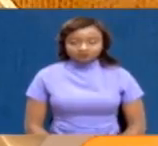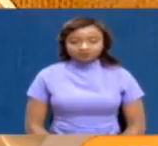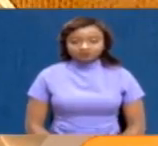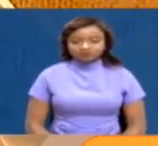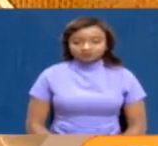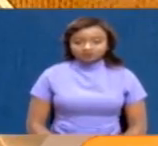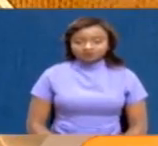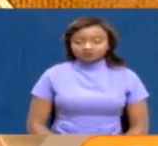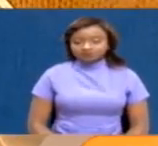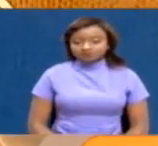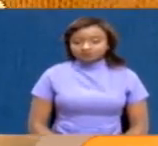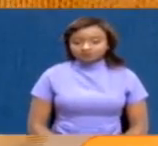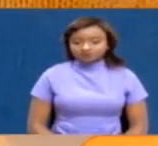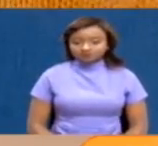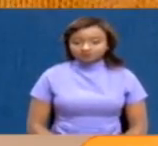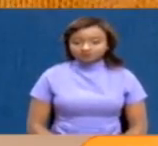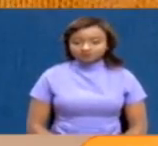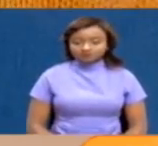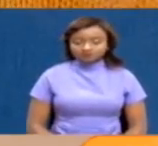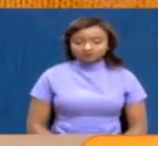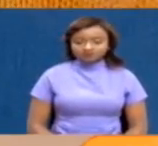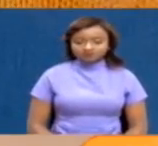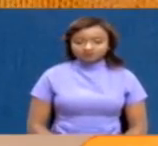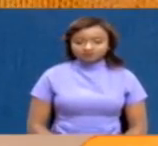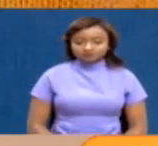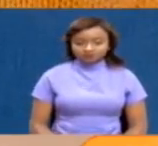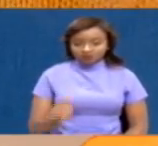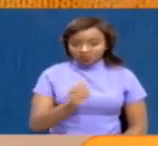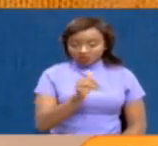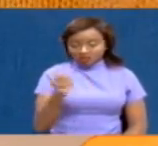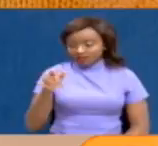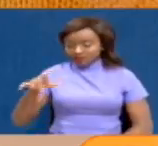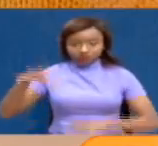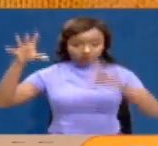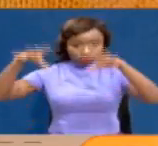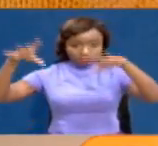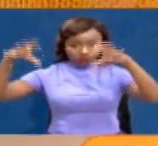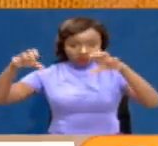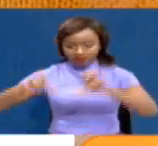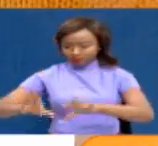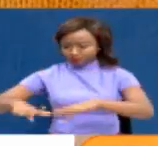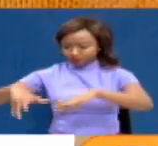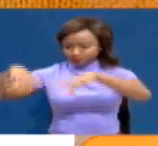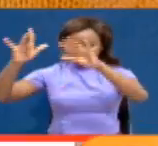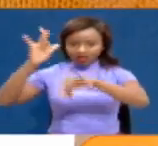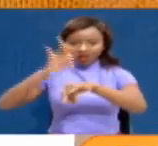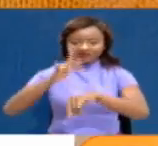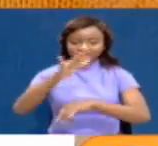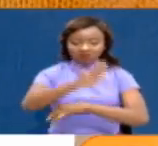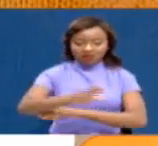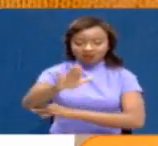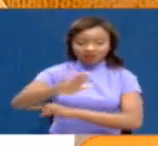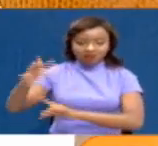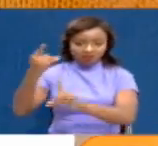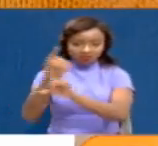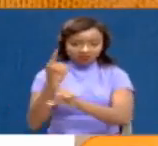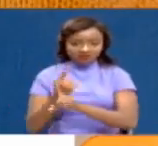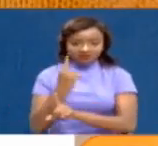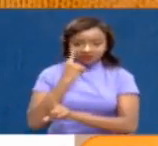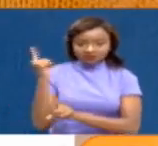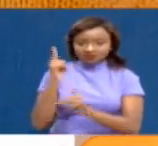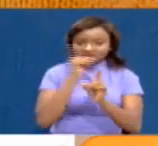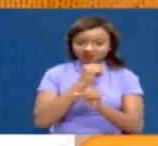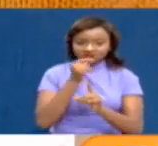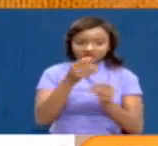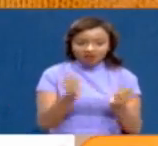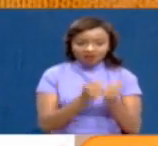Namna tukiachana masuala yanayofungamana na virusi vya COVID-19, kwingineko kwamba athari za mvua inayoendelea kunyesha sehemu kadhaa nchini zimeendelea kushuhudiwa,